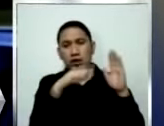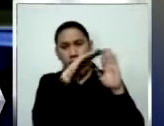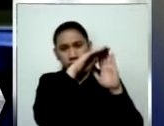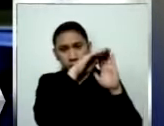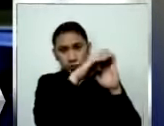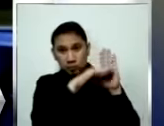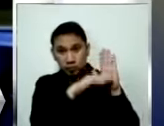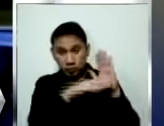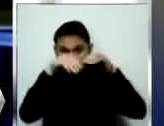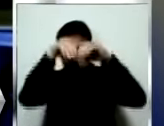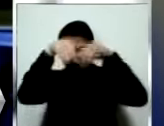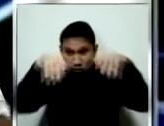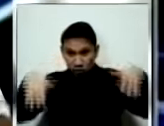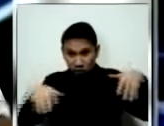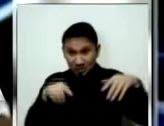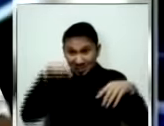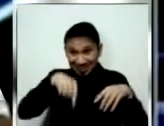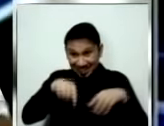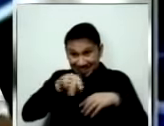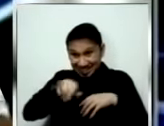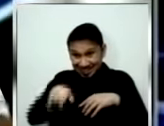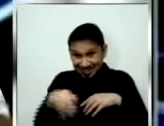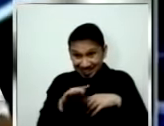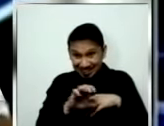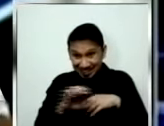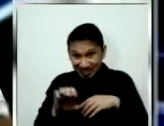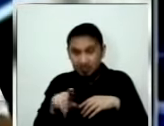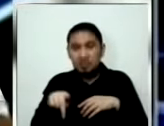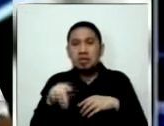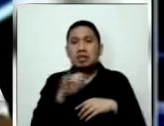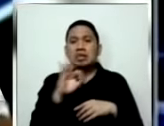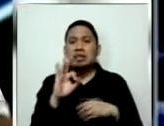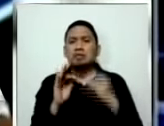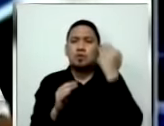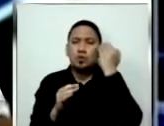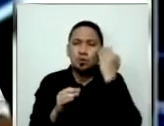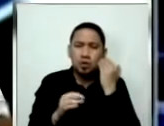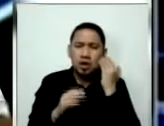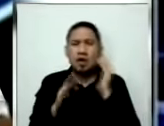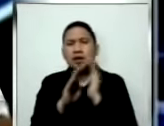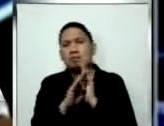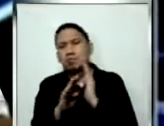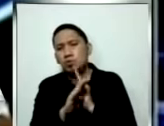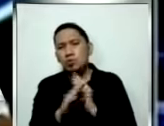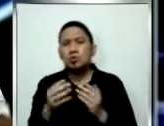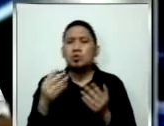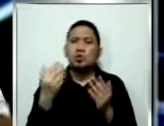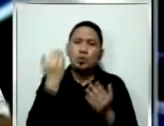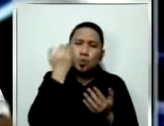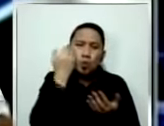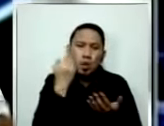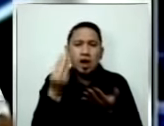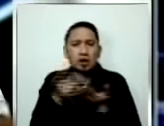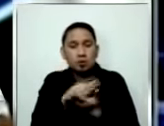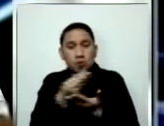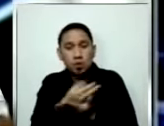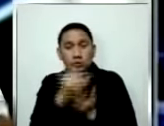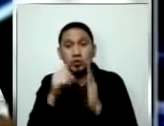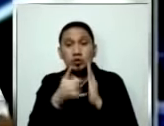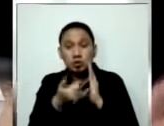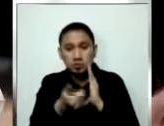jeepneys. Kung kulang naman po ang supply ng bus, ng modern jeepney, ikukonsidera naman po natin ang paggamit